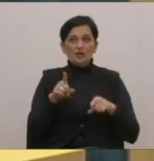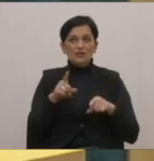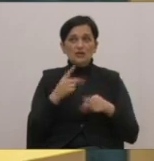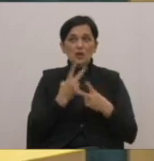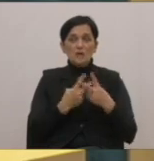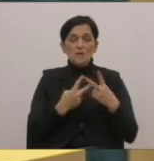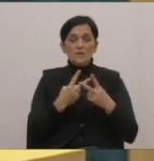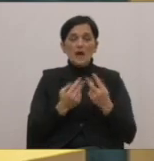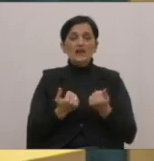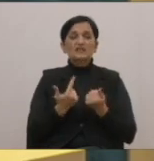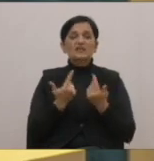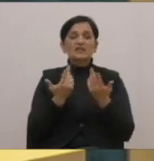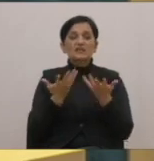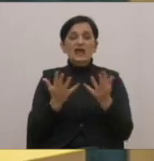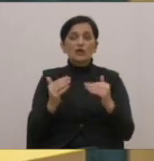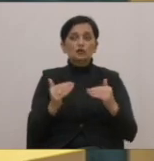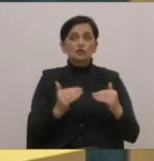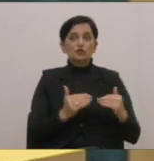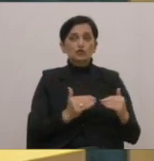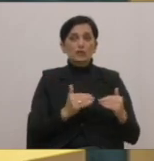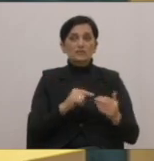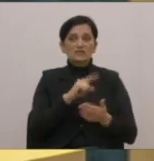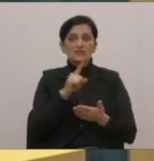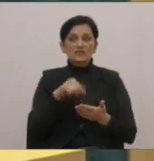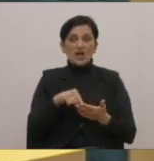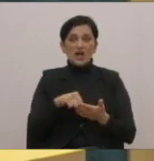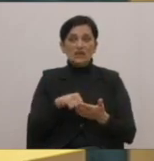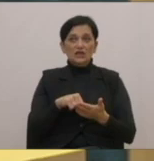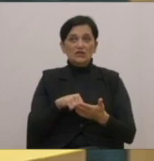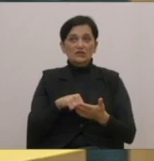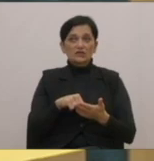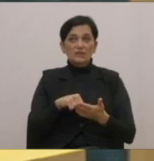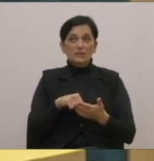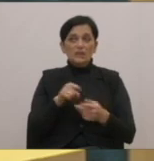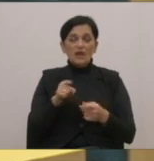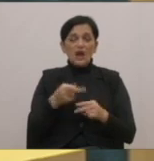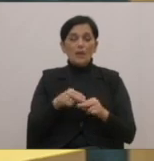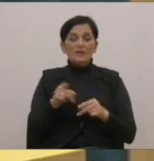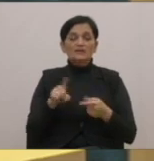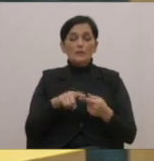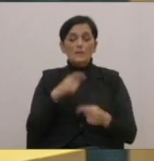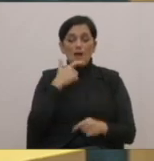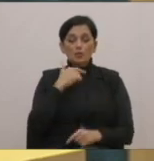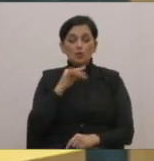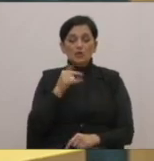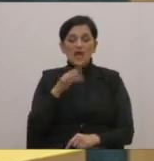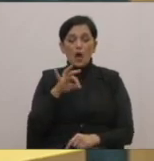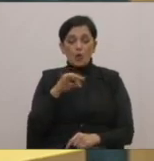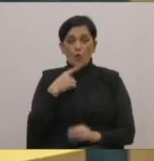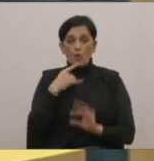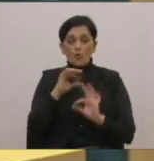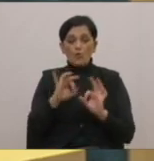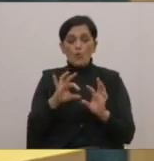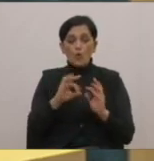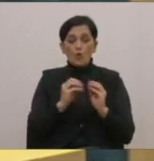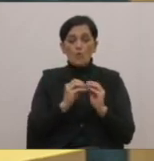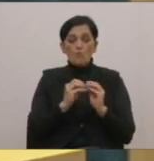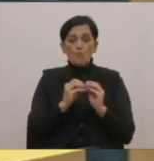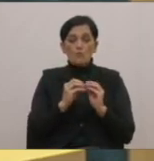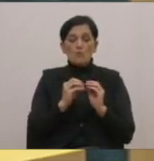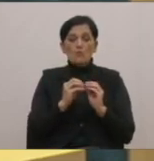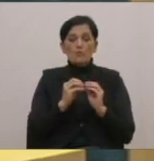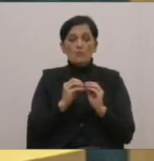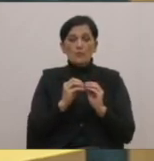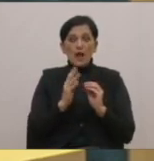atimarta raudenobis shemtsirebis sakitze. Amastan dakavshirebit, batono iago, mogakhsenebt, rom 15